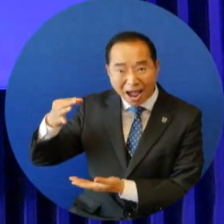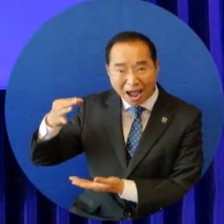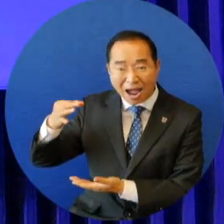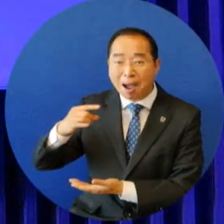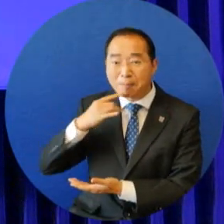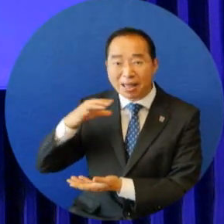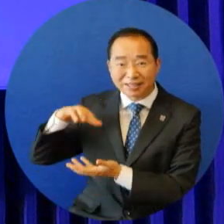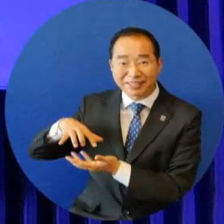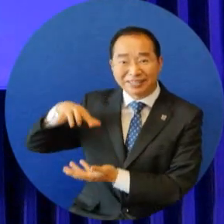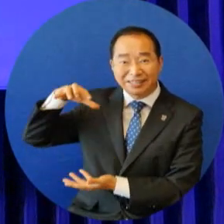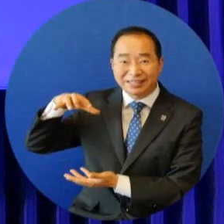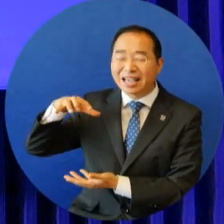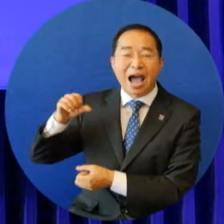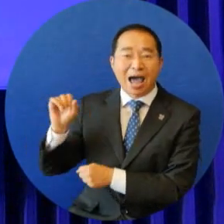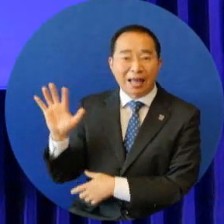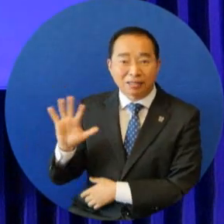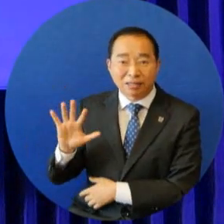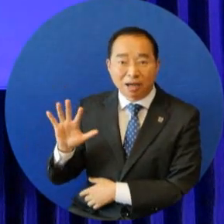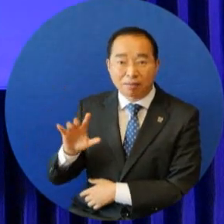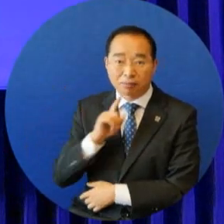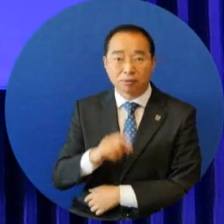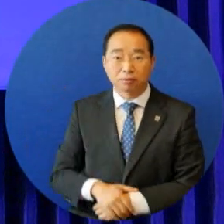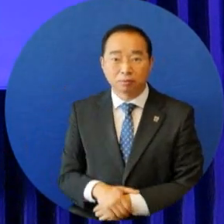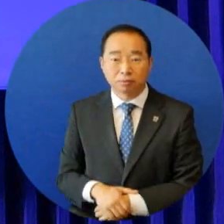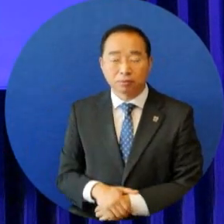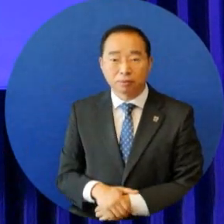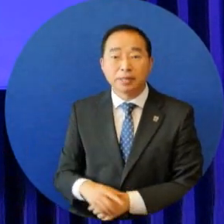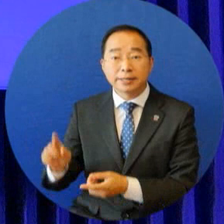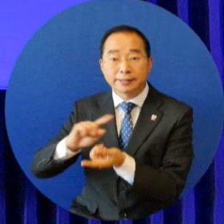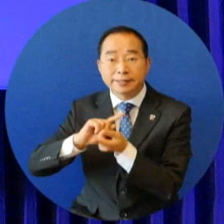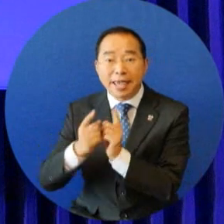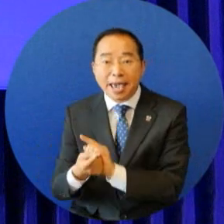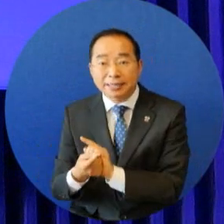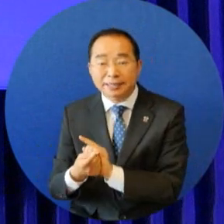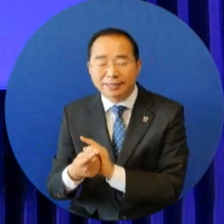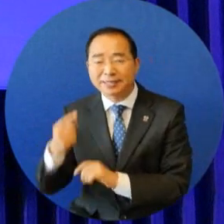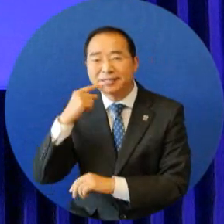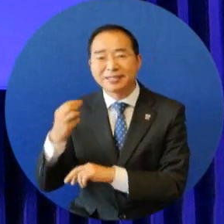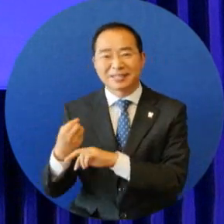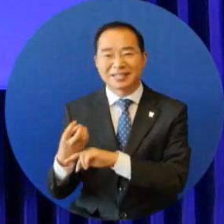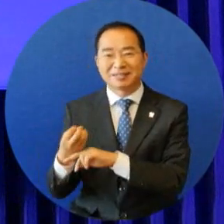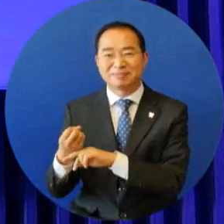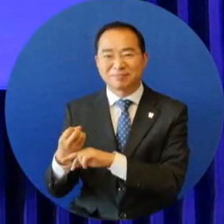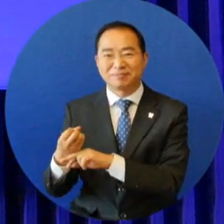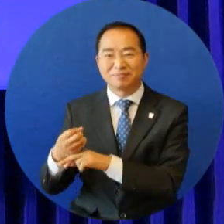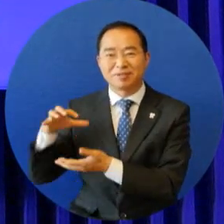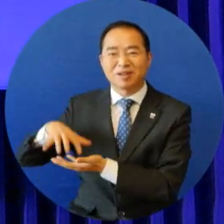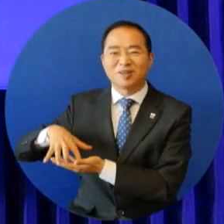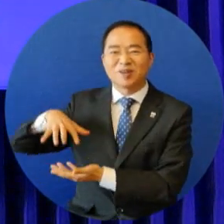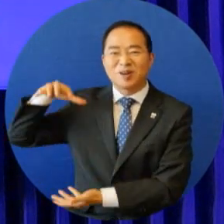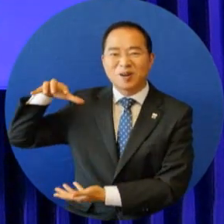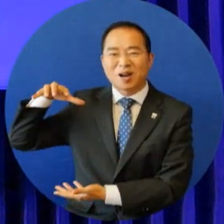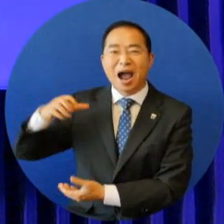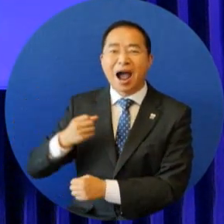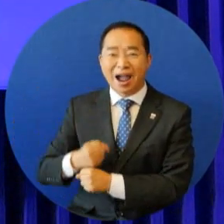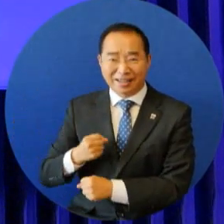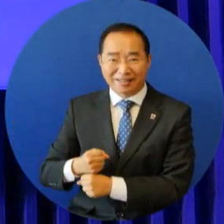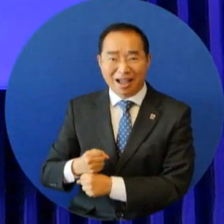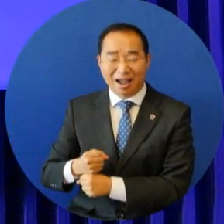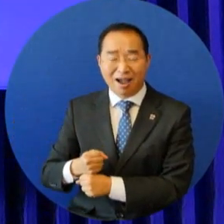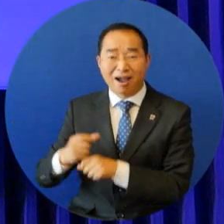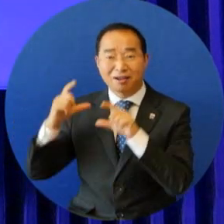표시 자산을 담지 않겠다. 즉 미국 국채를 사지 않겠다. 대신에 금을